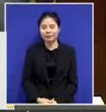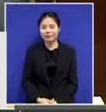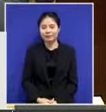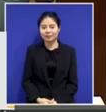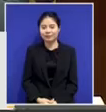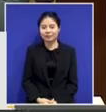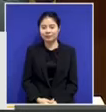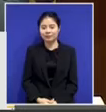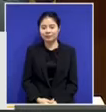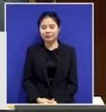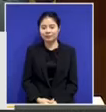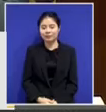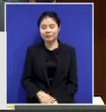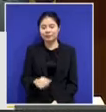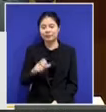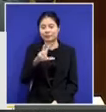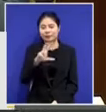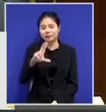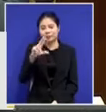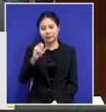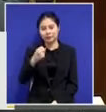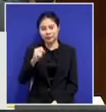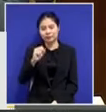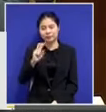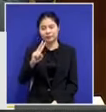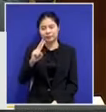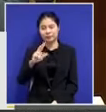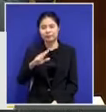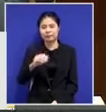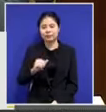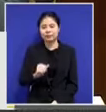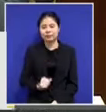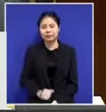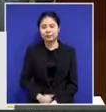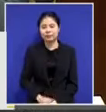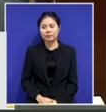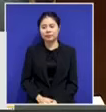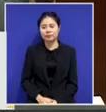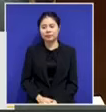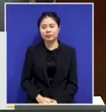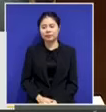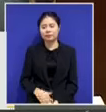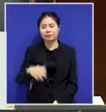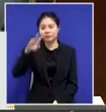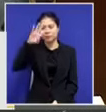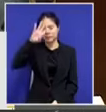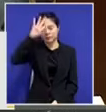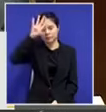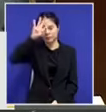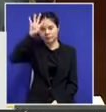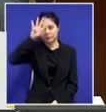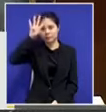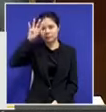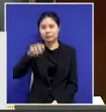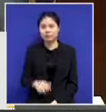พลเอกประยุทธ์จันทร์โอชาครับ 342พลโทพงศกรลอดชมพู นายธนาธรจึงรุ่งเรืองกิจ